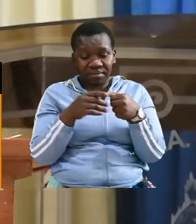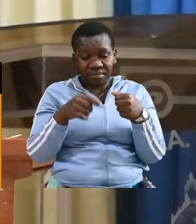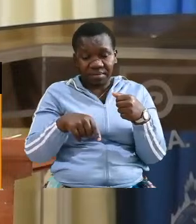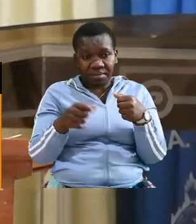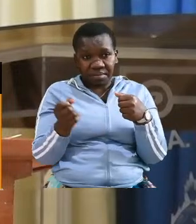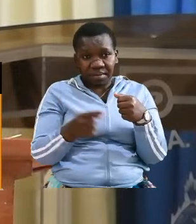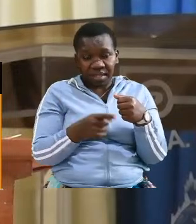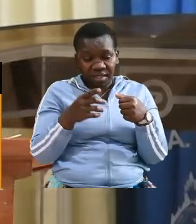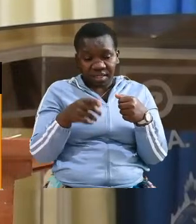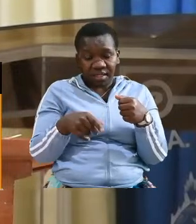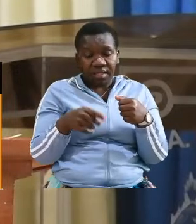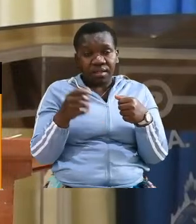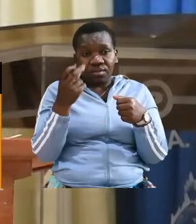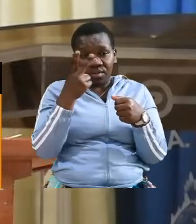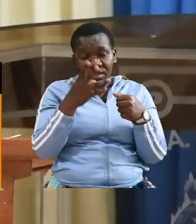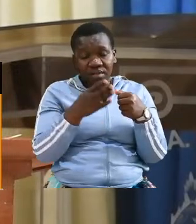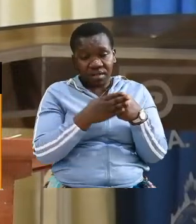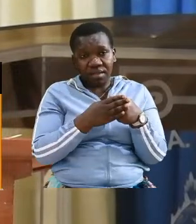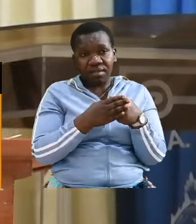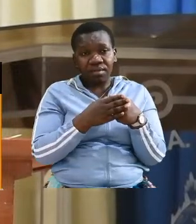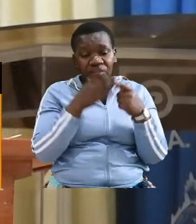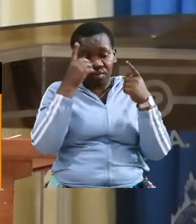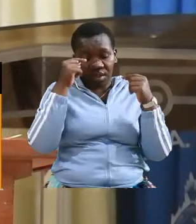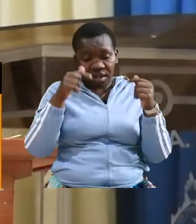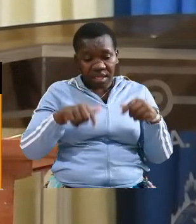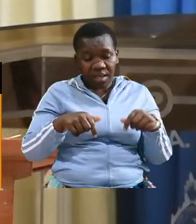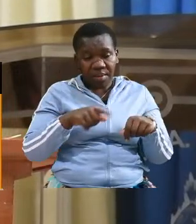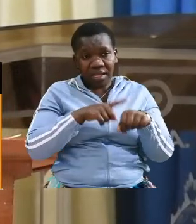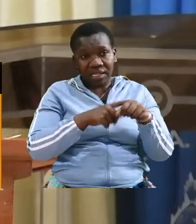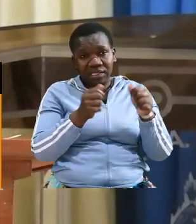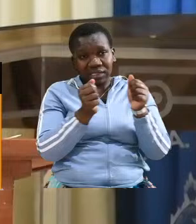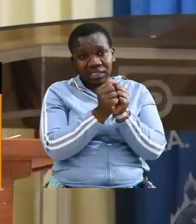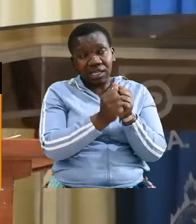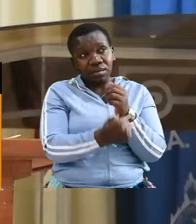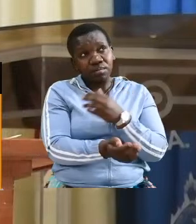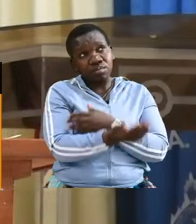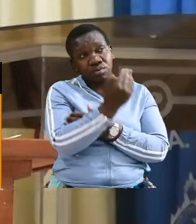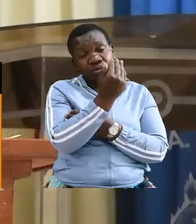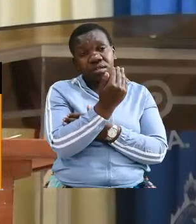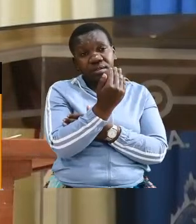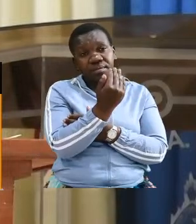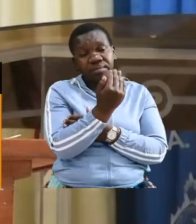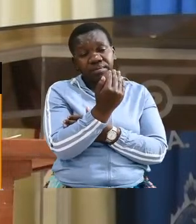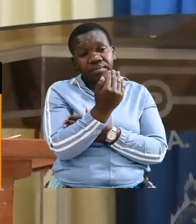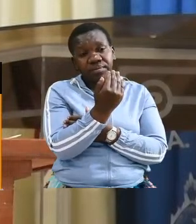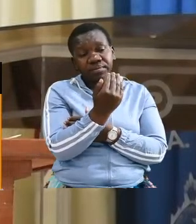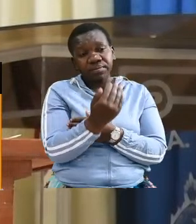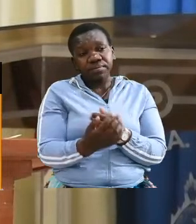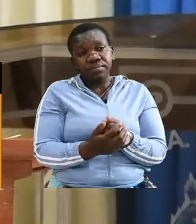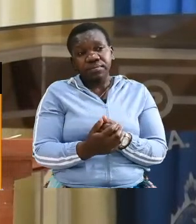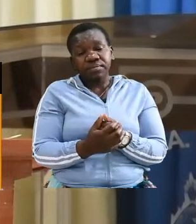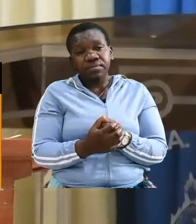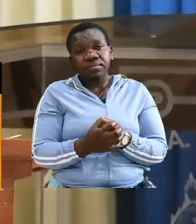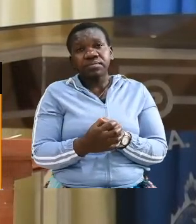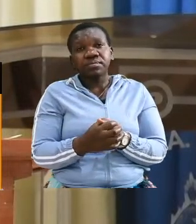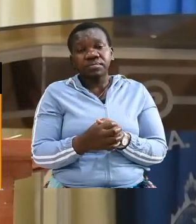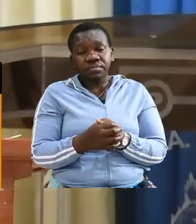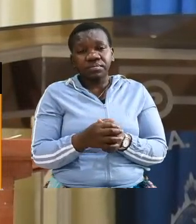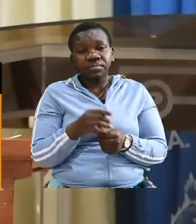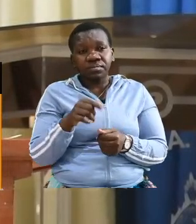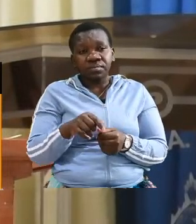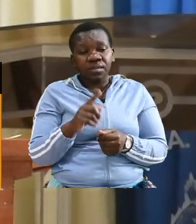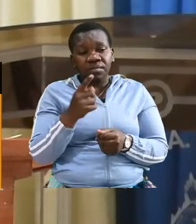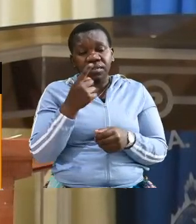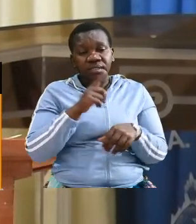4 mwaka huu saa 4:30 asubuhi. Ni mara ya kwanza kutangaza, na hii